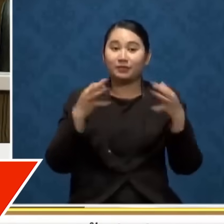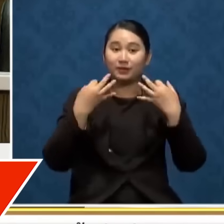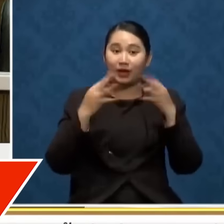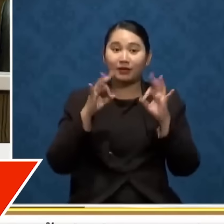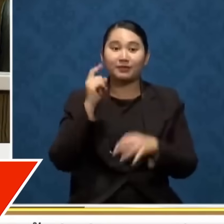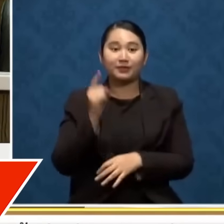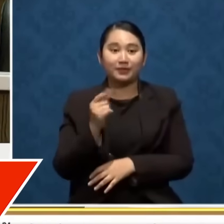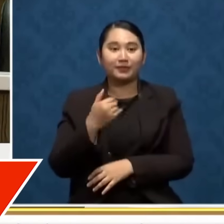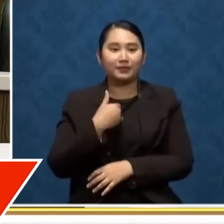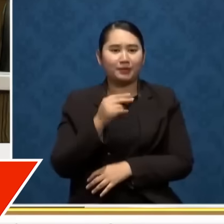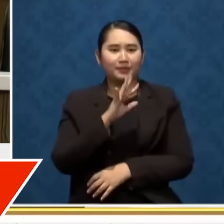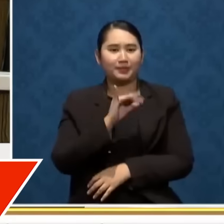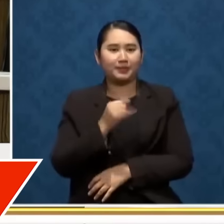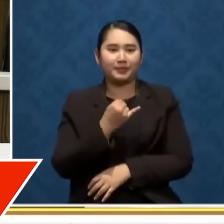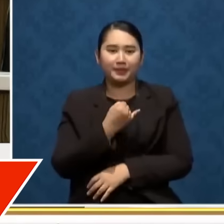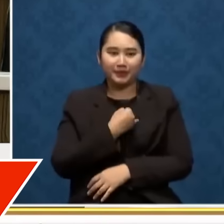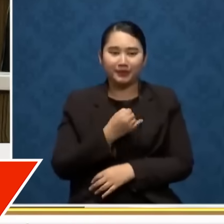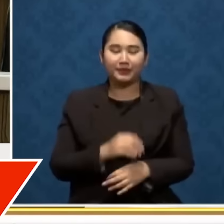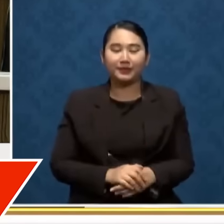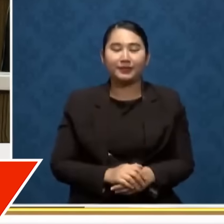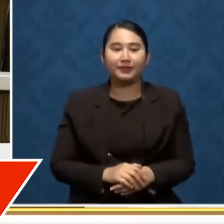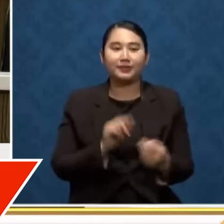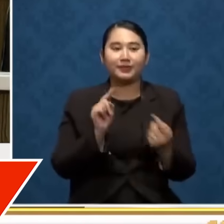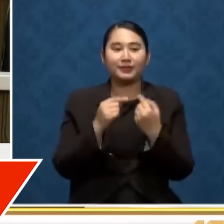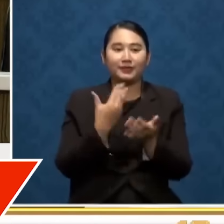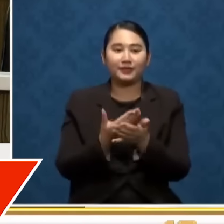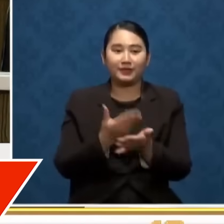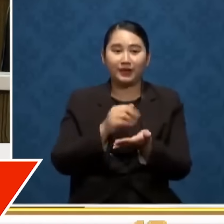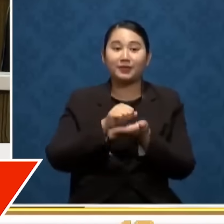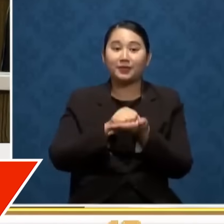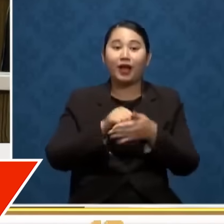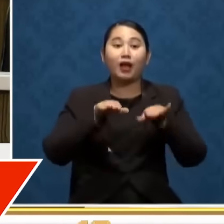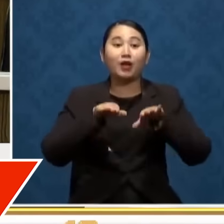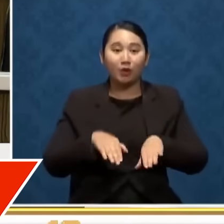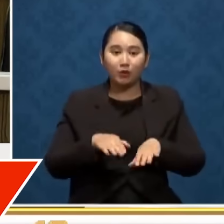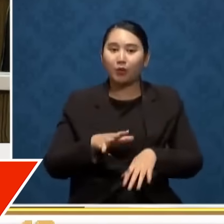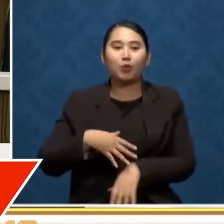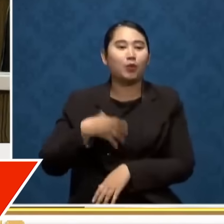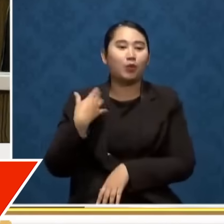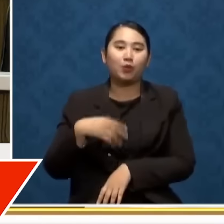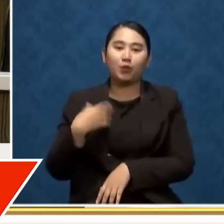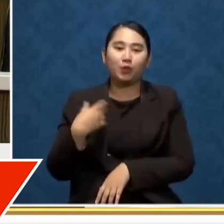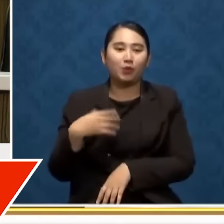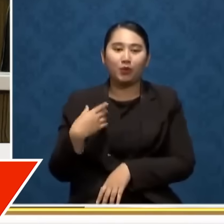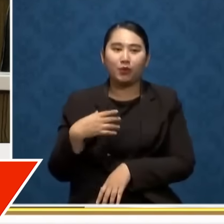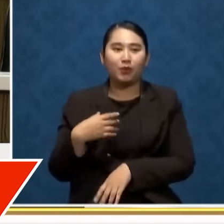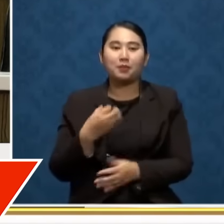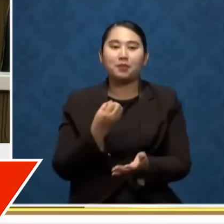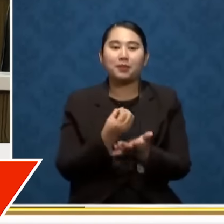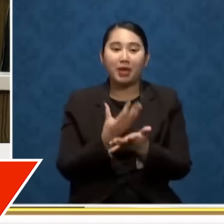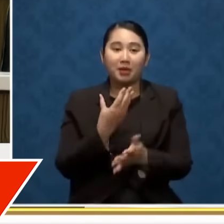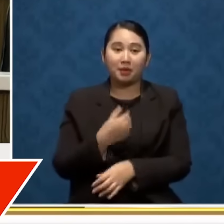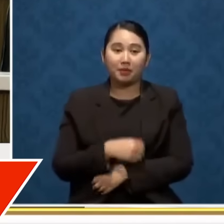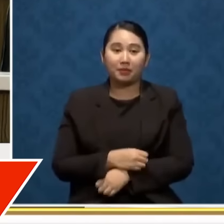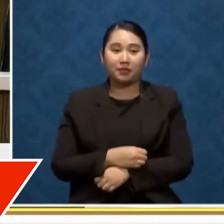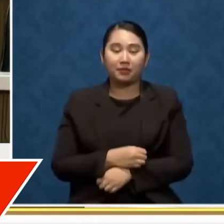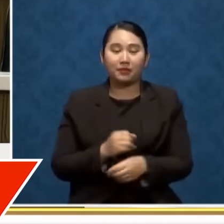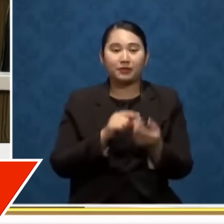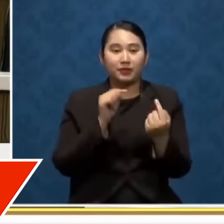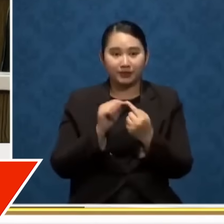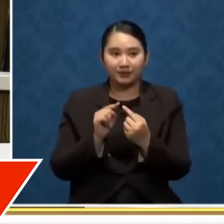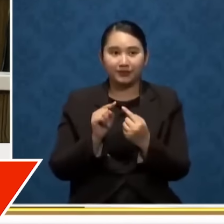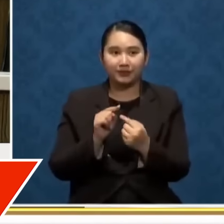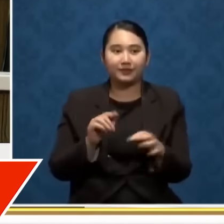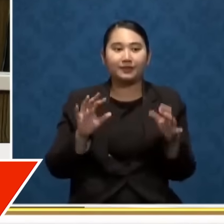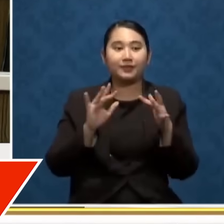เหลือกี่บริษัทอันนี้เอาไม่แน่ใจนะครับเรื่องของการลดค่าบริการอันนี้ยิ่งหนักเลยครับยิ่งใช้ยิ่งแพงหรือเปล่านะครับเรื่องของการที่